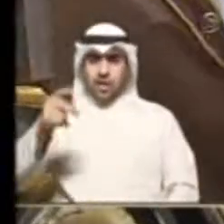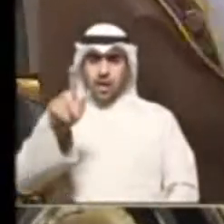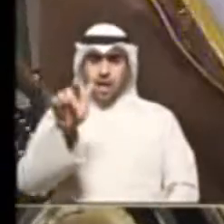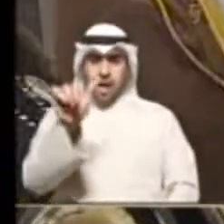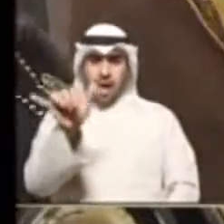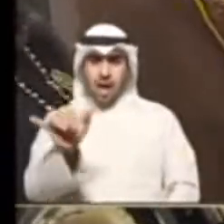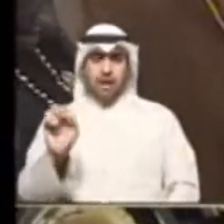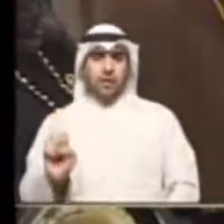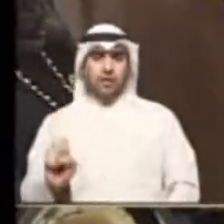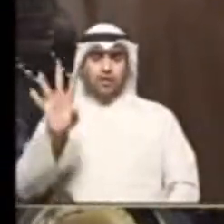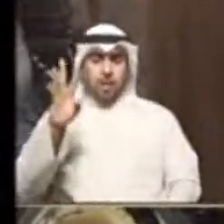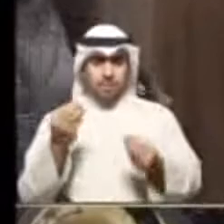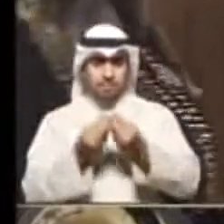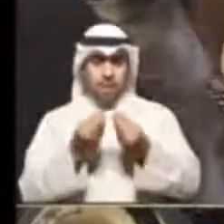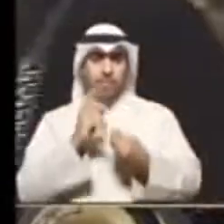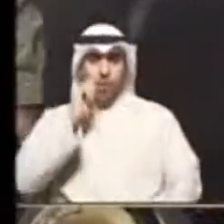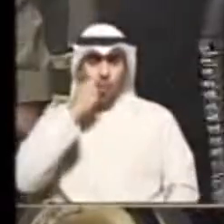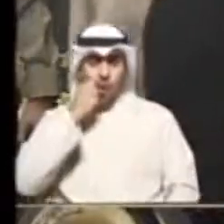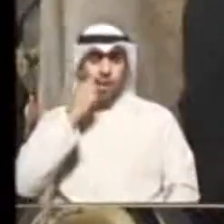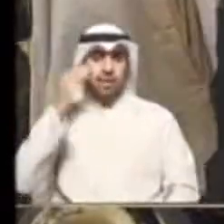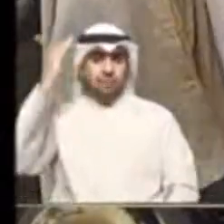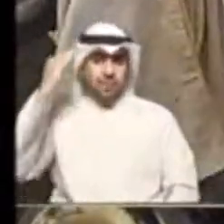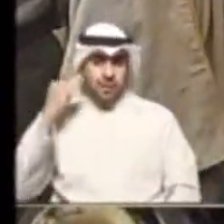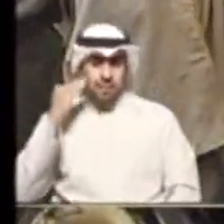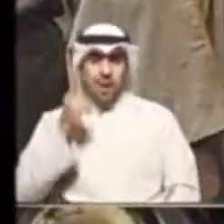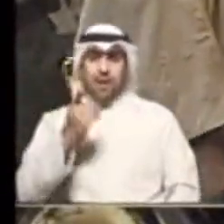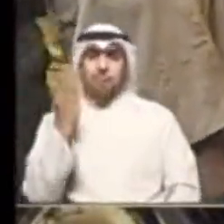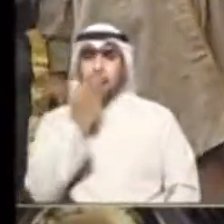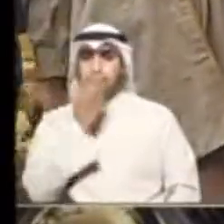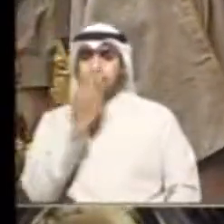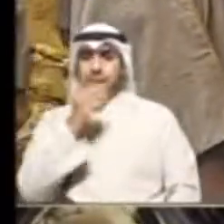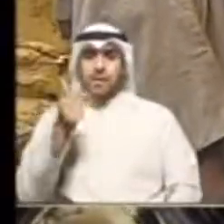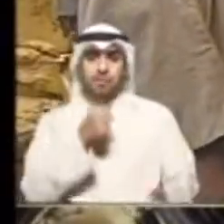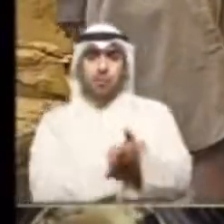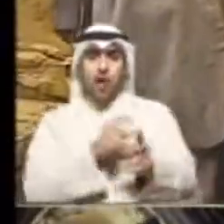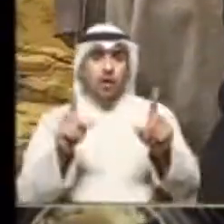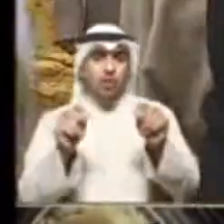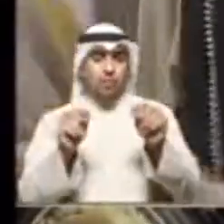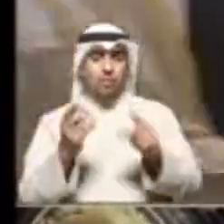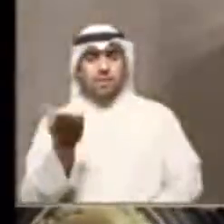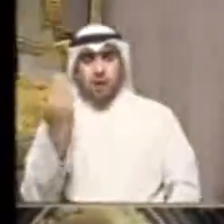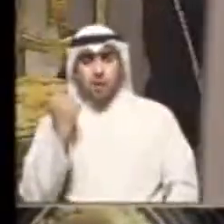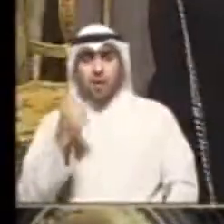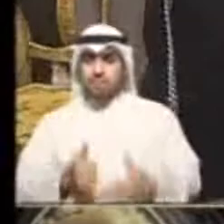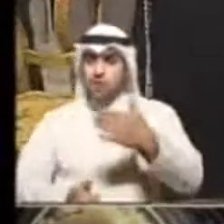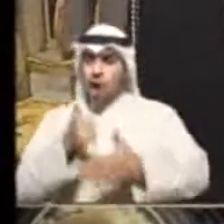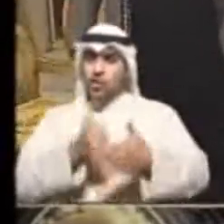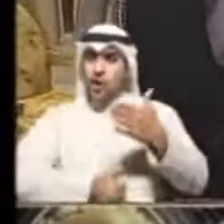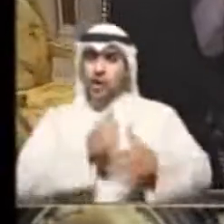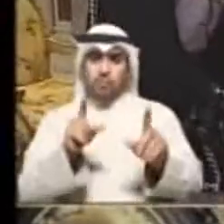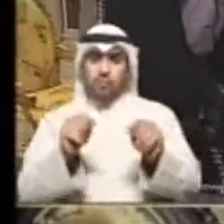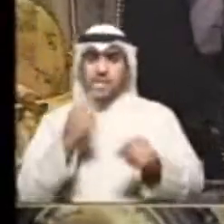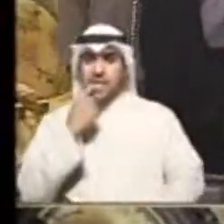الصباح والطلبة والطالبات المتفوقين من أبناء الشهداء خلال الأعوام الدراسية